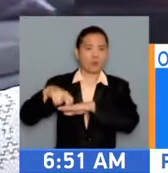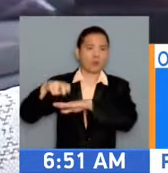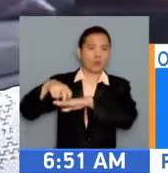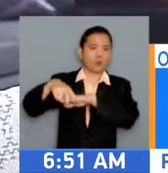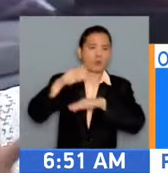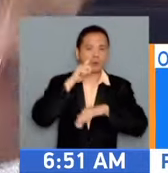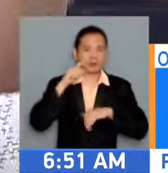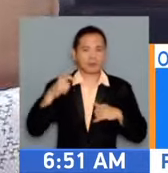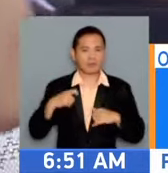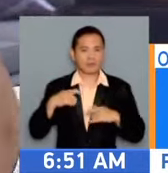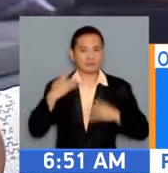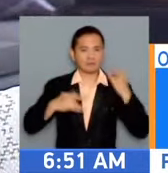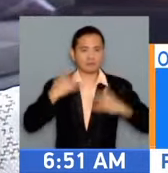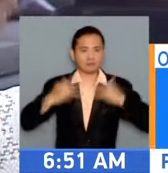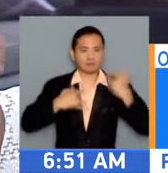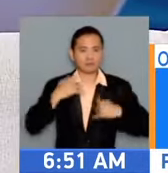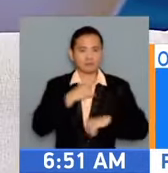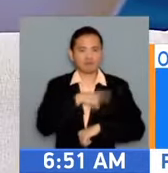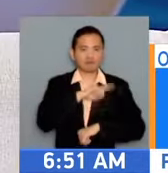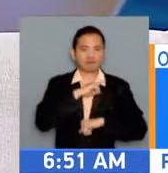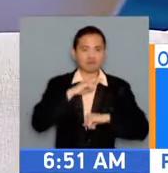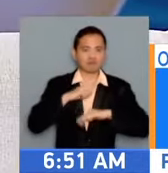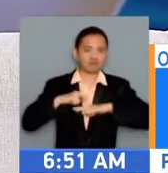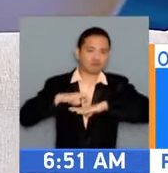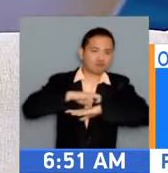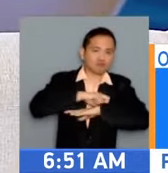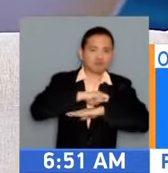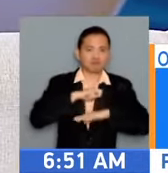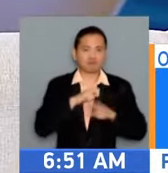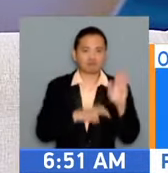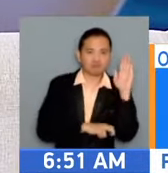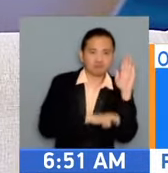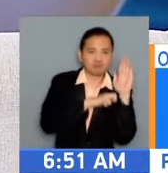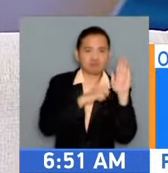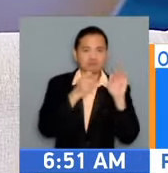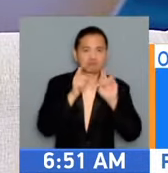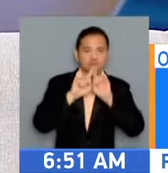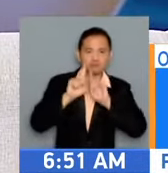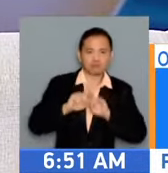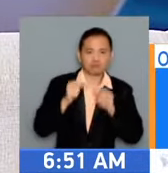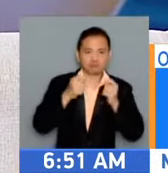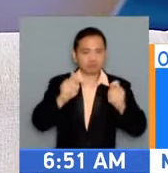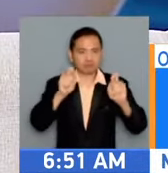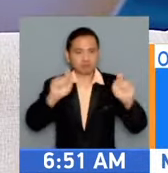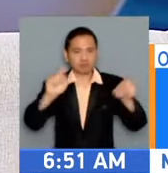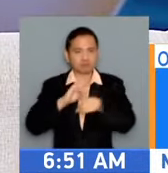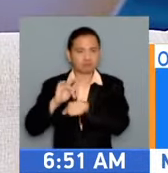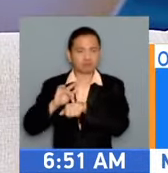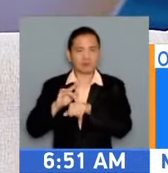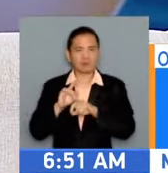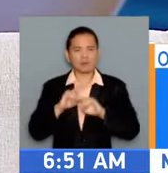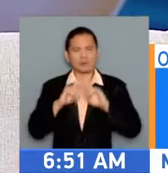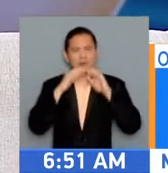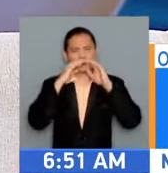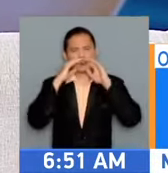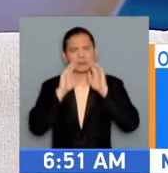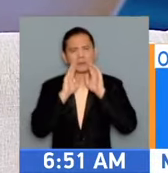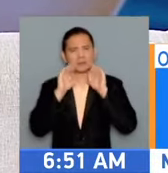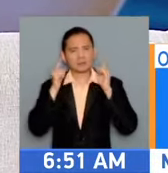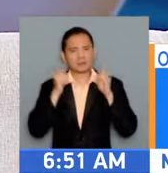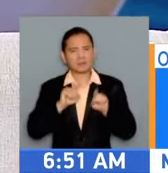Energy, akit kung saan-saan niya, susubo kung ano-ano. Doon naman po sa nakakalungkot na nangyari sa bata sa Cebu na nahulog